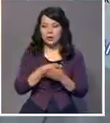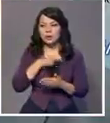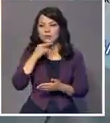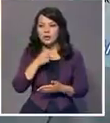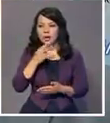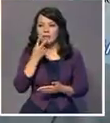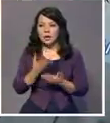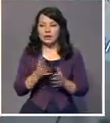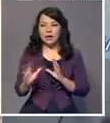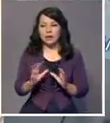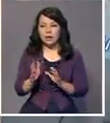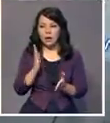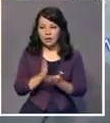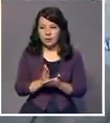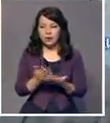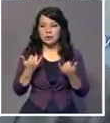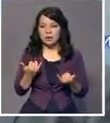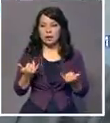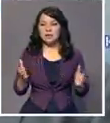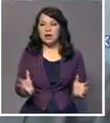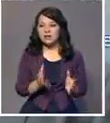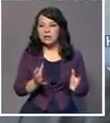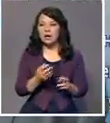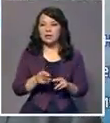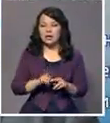көңіл бөліміз керек. Олардың жұмыстары бүгінгі күнде